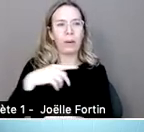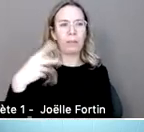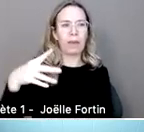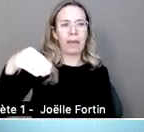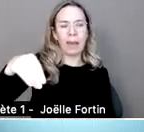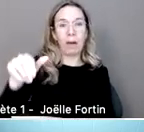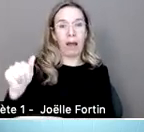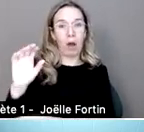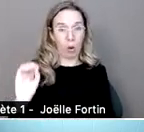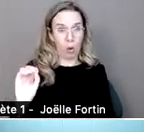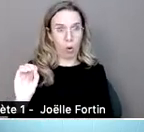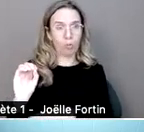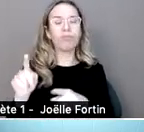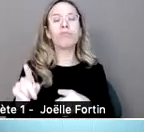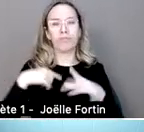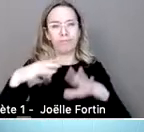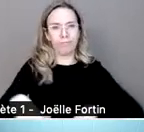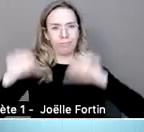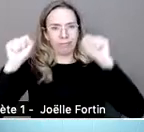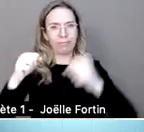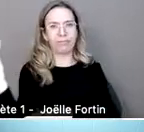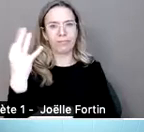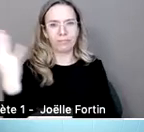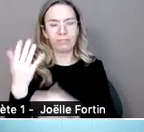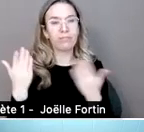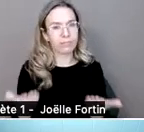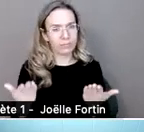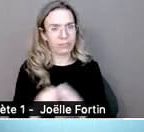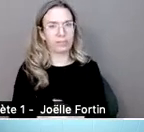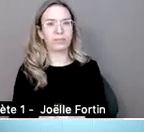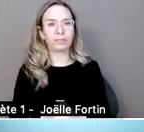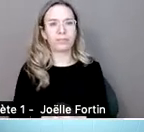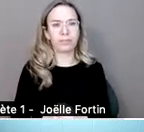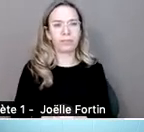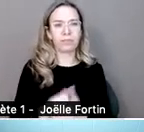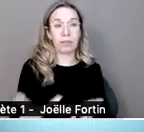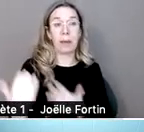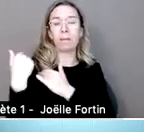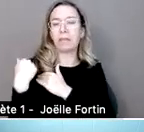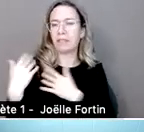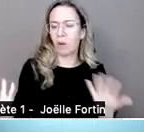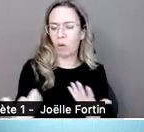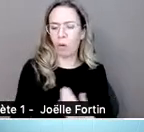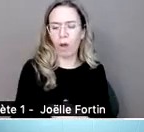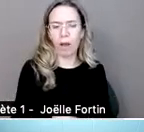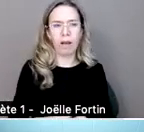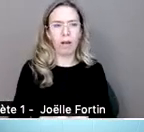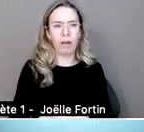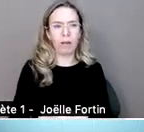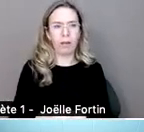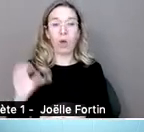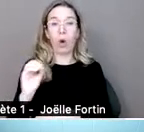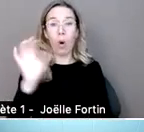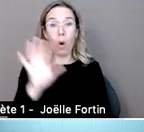qui organise ce séminaire en ligne et évidemment, c'est la mission. Sa mission envisage un Ontario où tous les